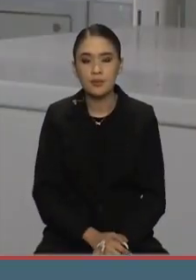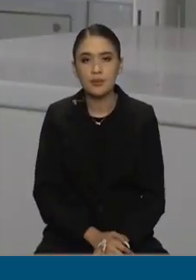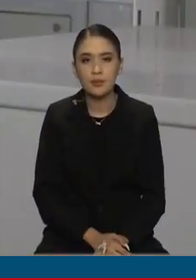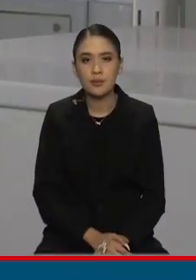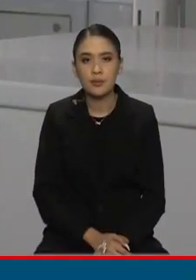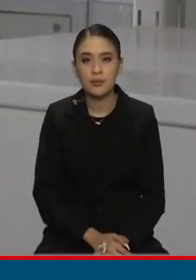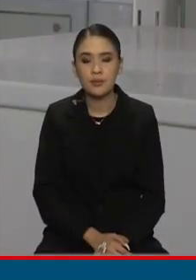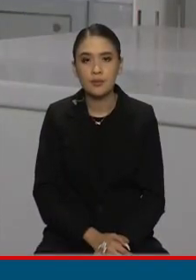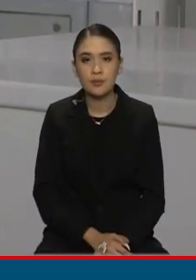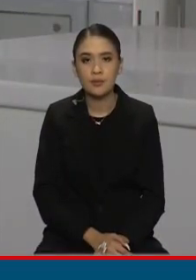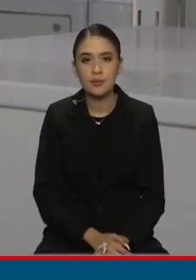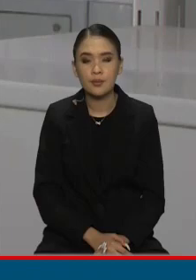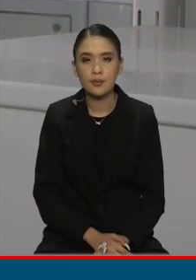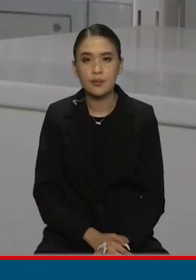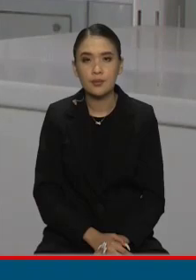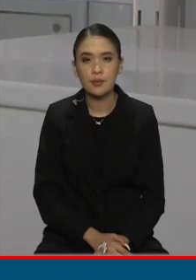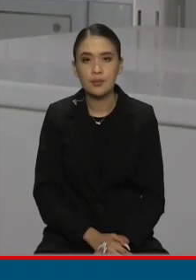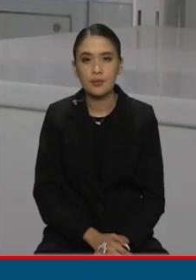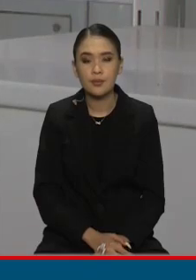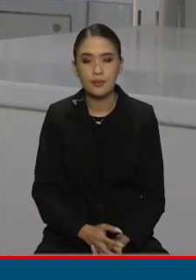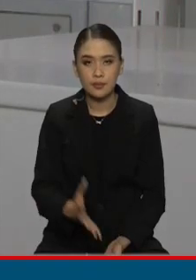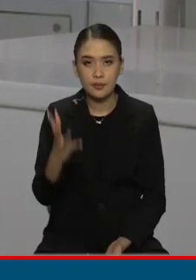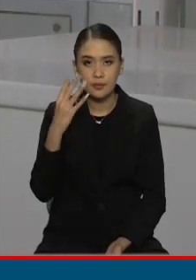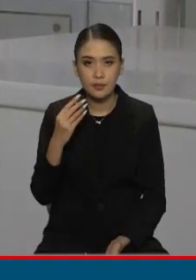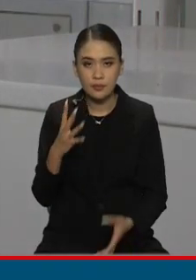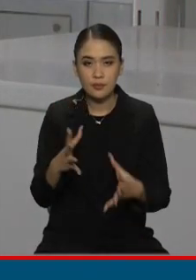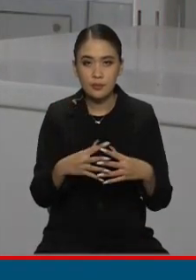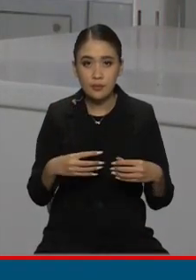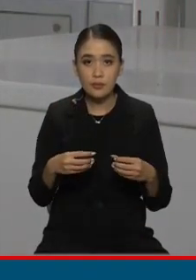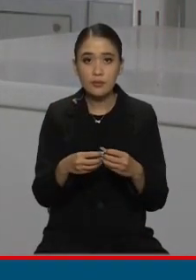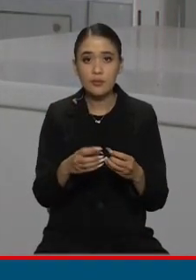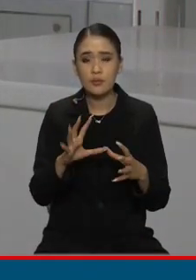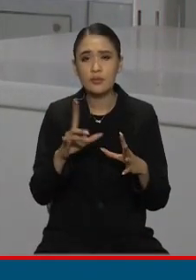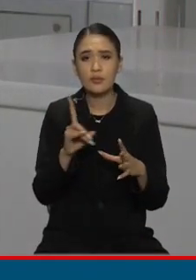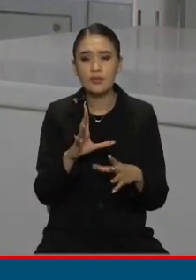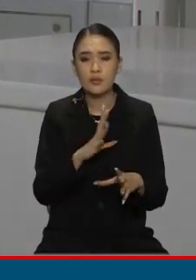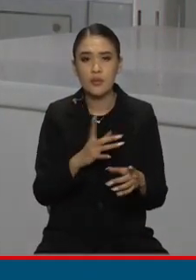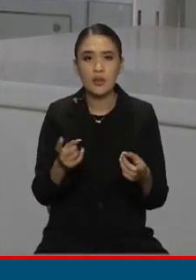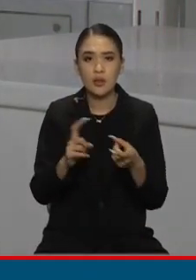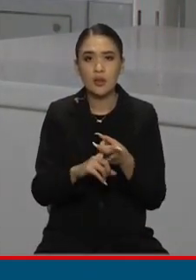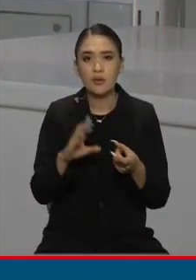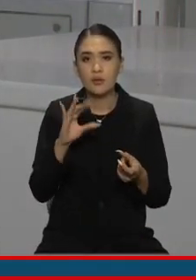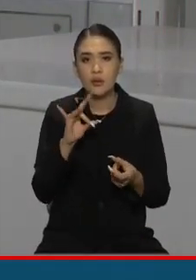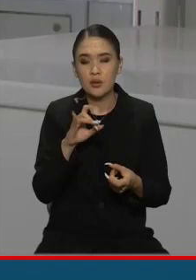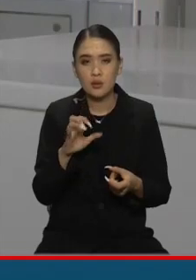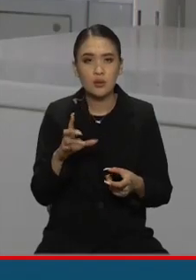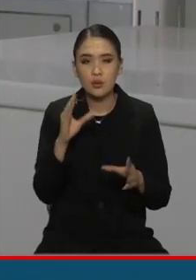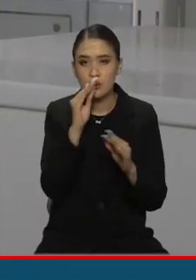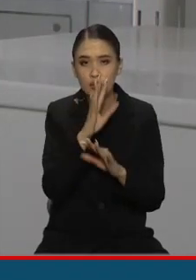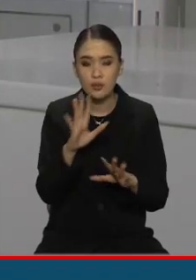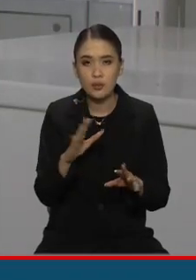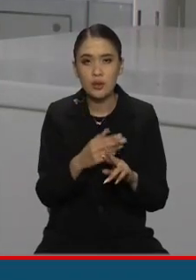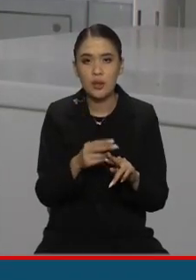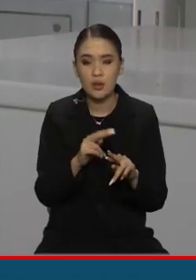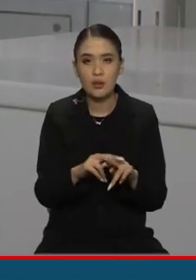мы эту меристему помещаем. Алма алпасын қоректік ортамен араластырсақ, вирустар меристемаға еніп үлгермейді. Өткені